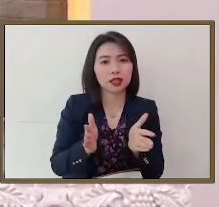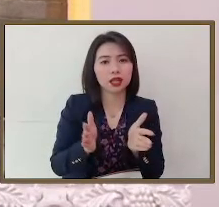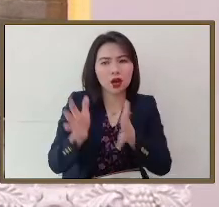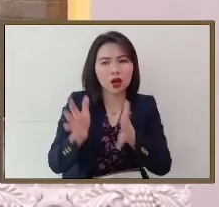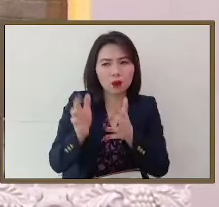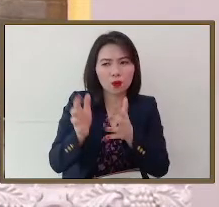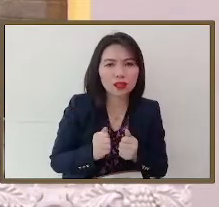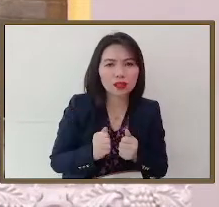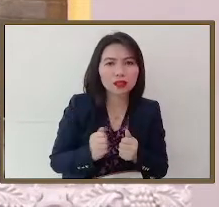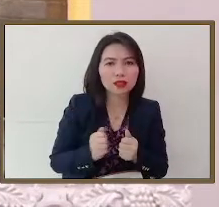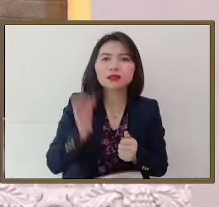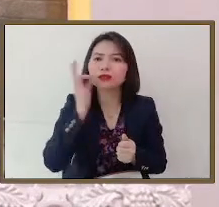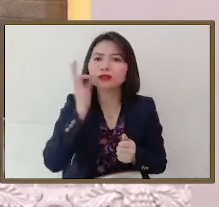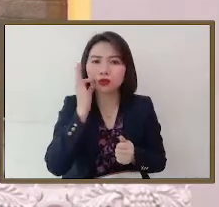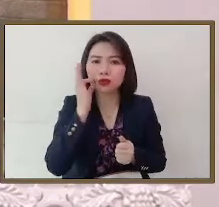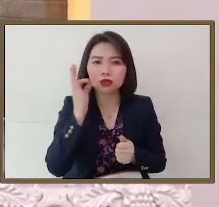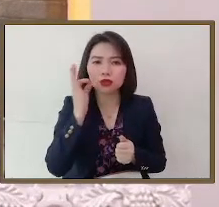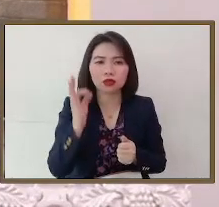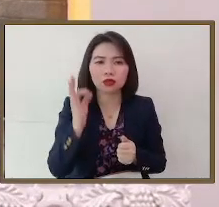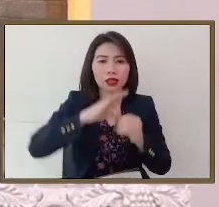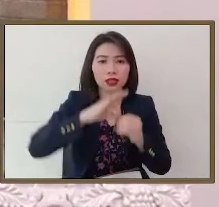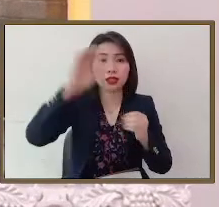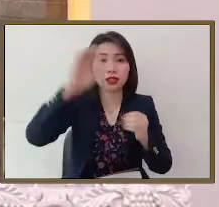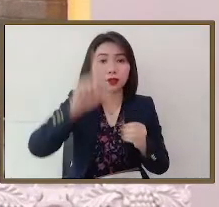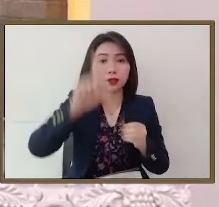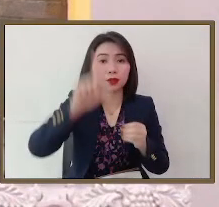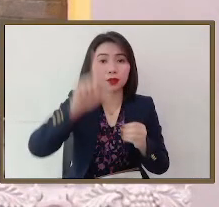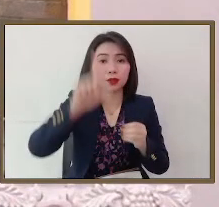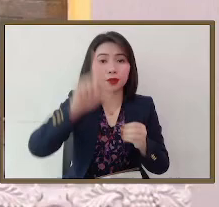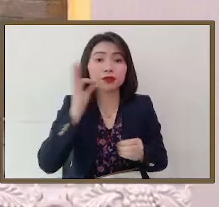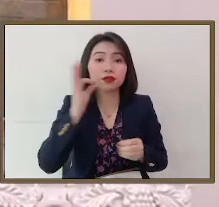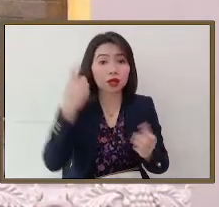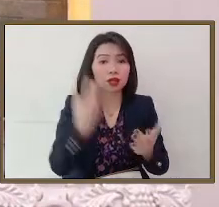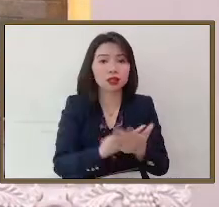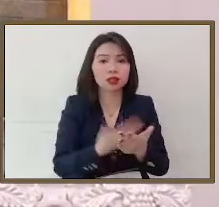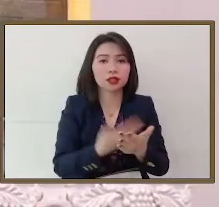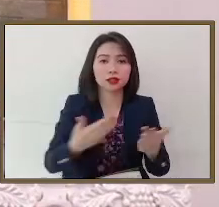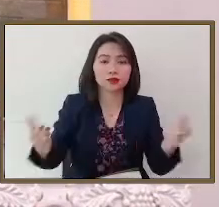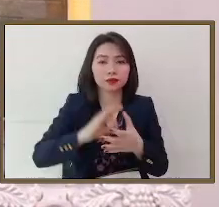and thirsting for the things of God.